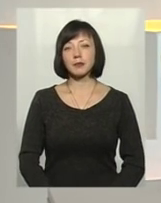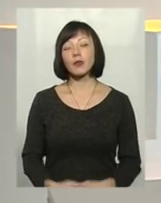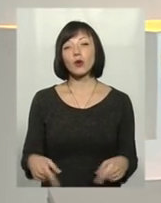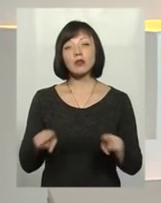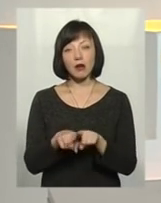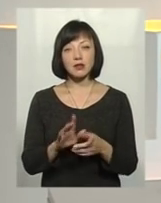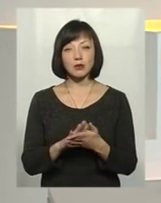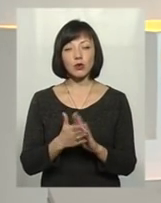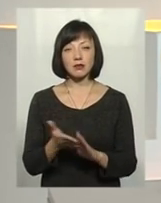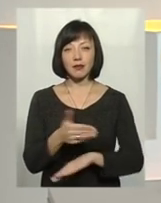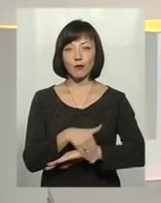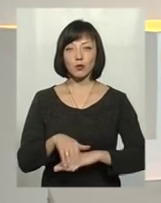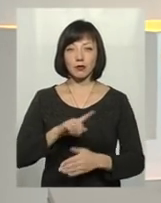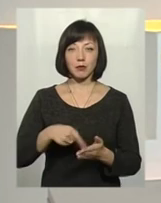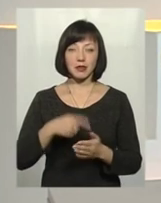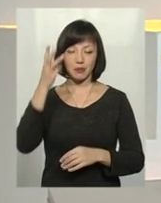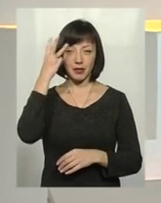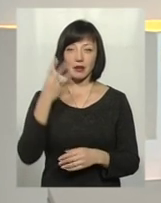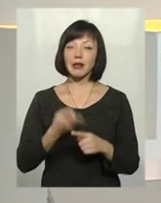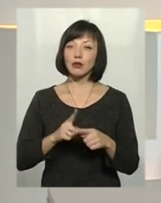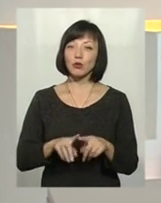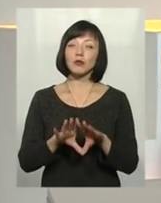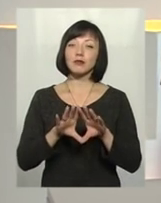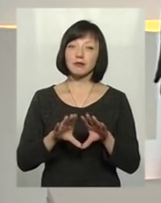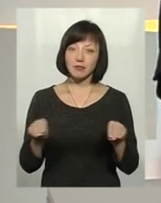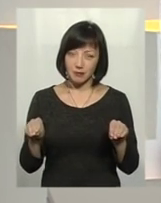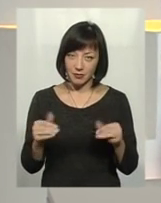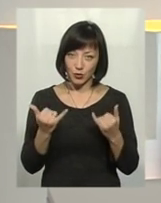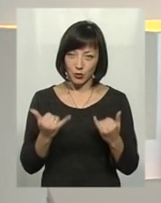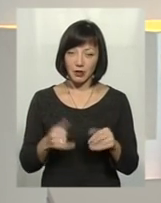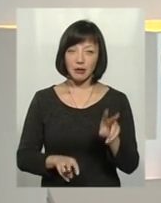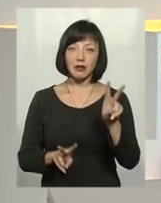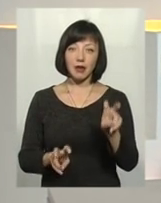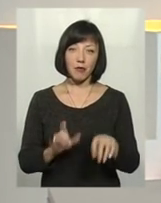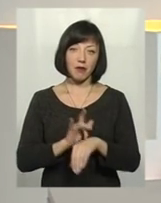Отака картина на вулицях нашого міста. Що ж, на цьому сьогодні все,